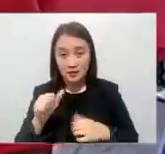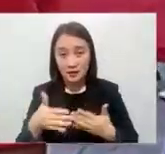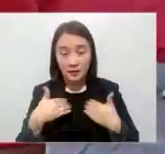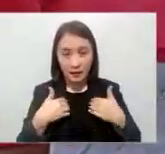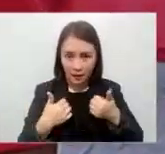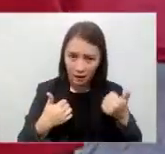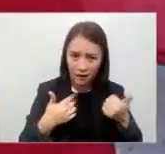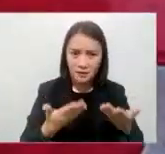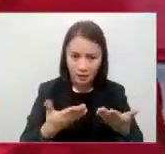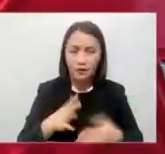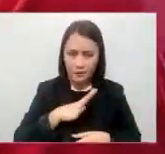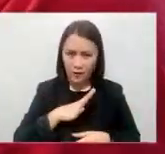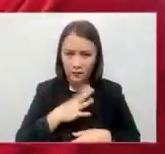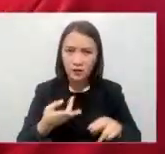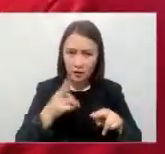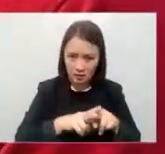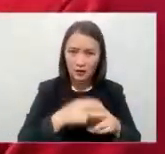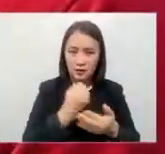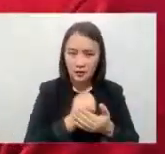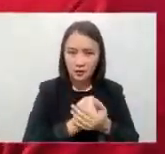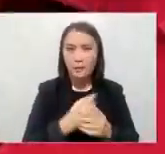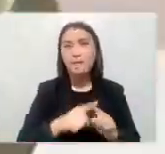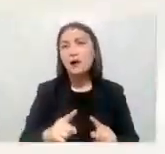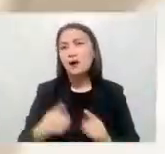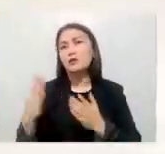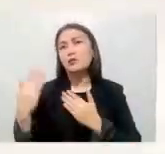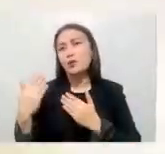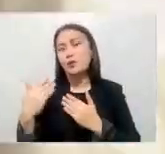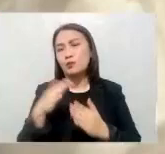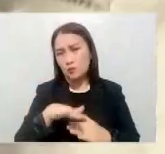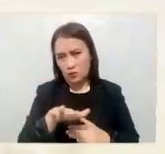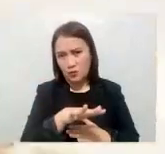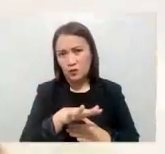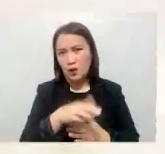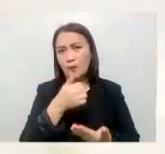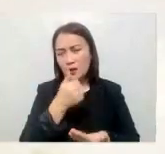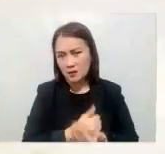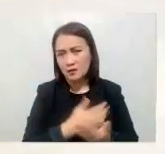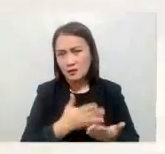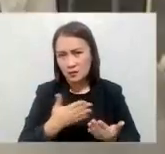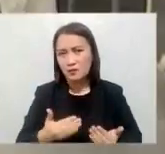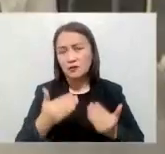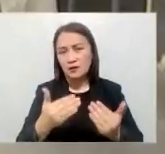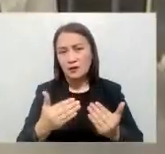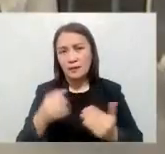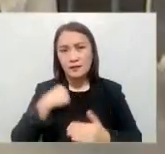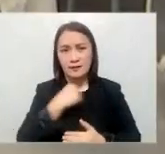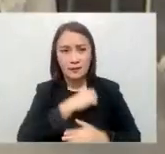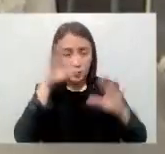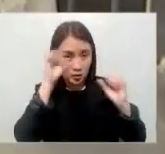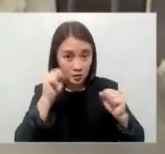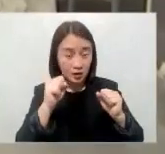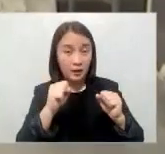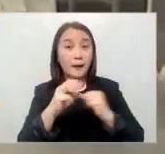sa dagdag sahod. Pero mas umaasang maipapasa na lang ang itinutulak ni Senate President Mig Zubiri na 150 pesos